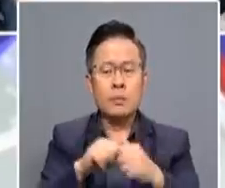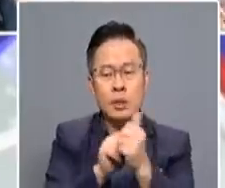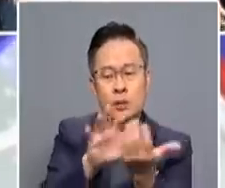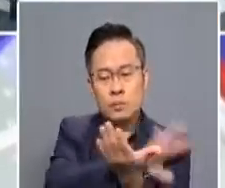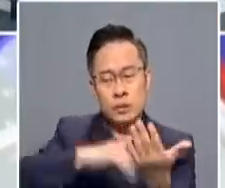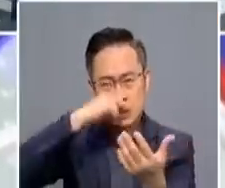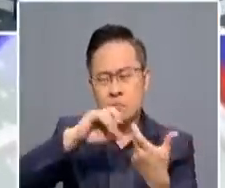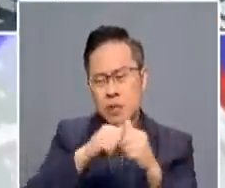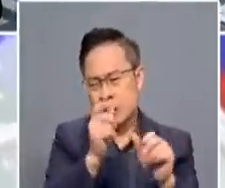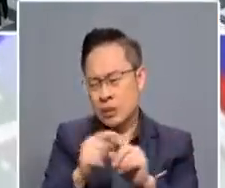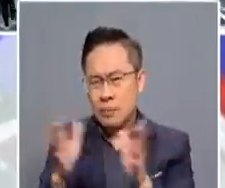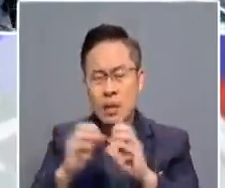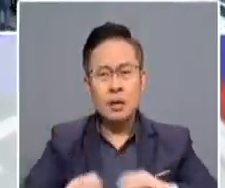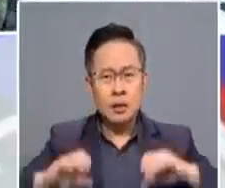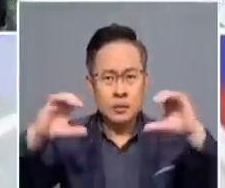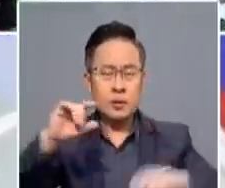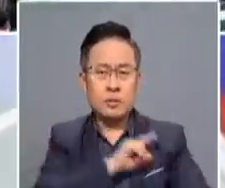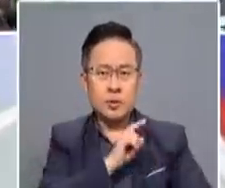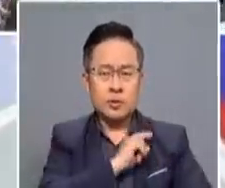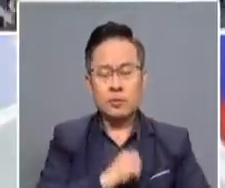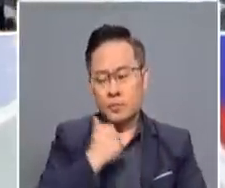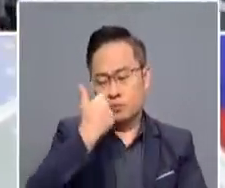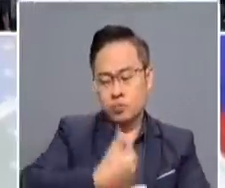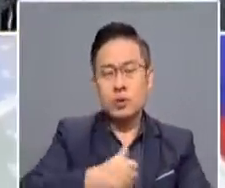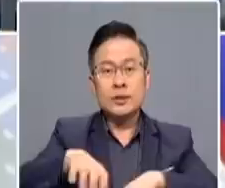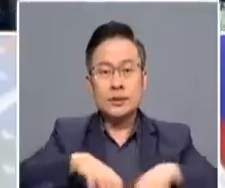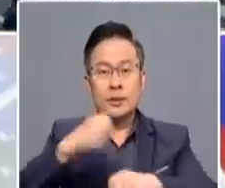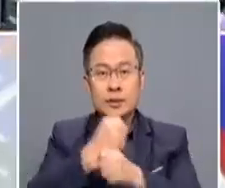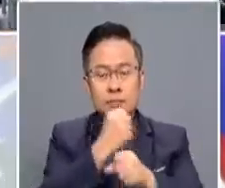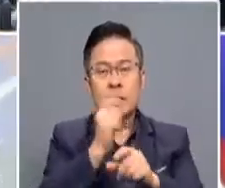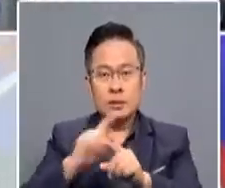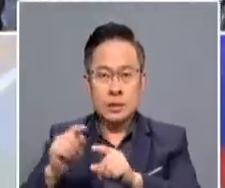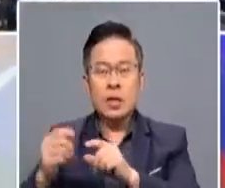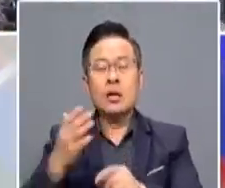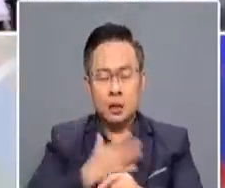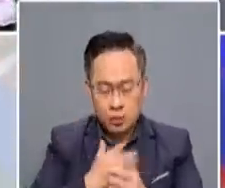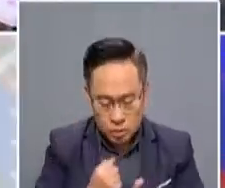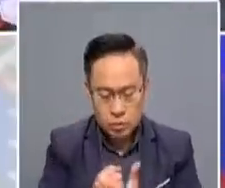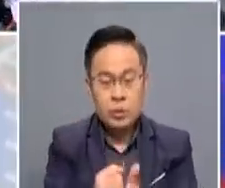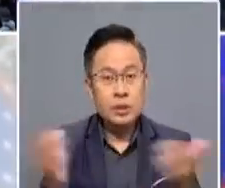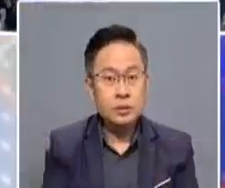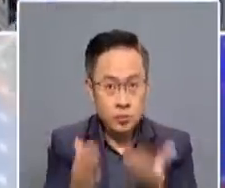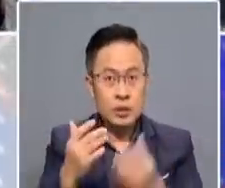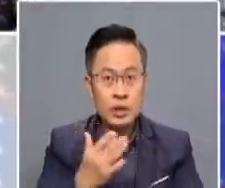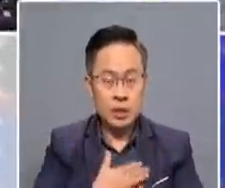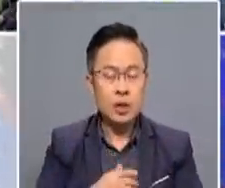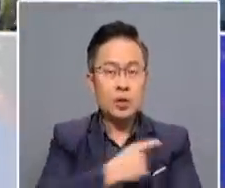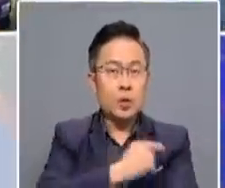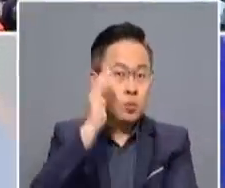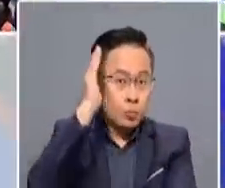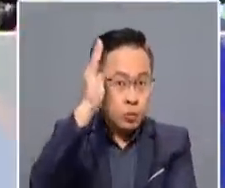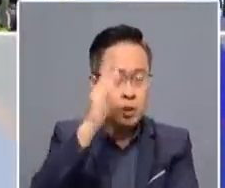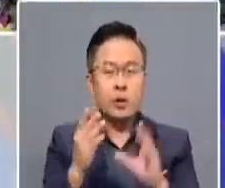การด้วยกันหลายอย่างด้วยกันรัฐบาลจำเป็นต้องมีบทบาทนำในเรื่องเหล่านี้นะครับแล้วก็ยินดีที่ให้กลไกของรัฐสภาผมยืนยันตรงนี้นะครับพรุ่งนี้ก็จะมีการ